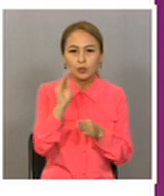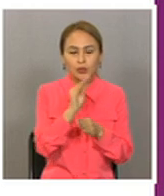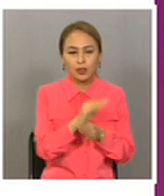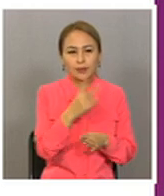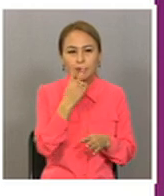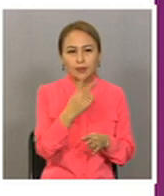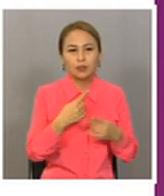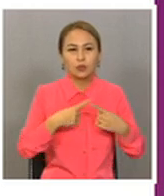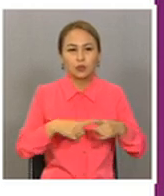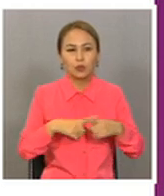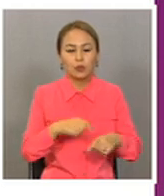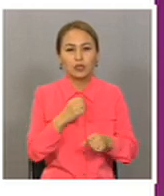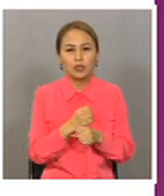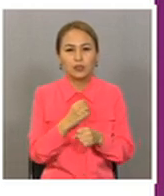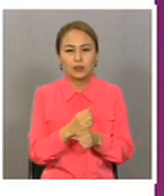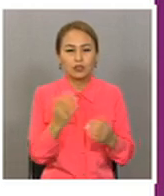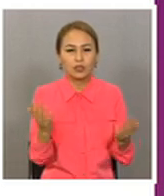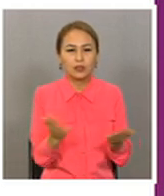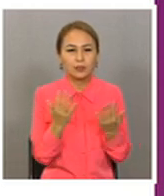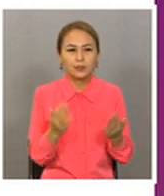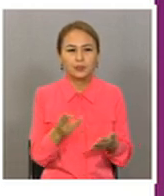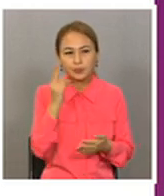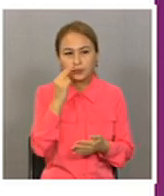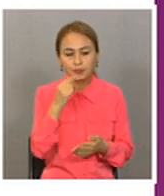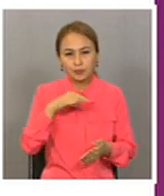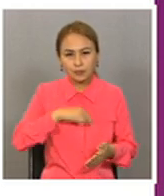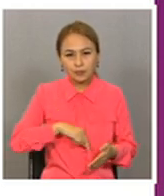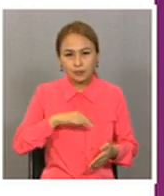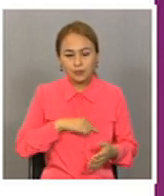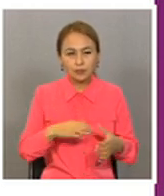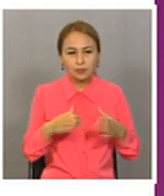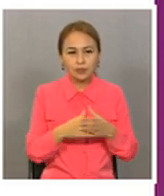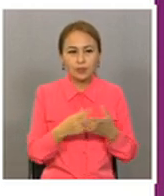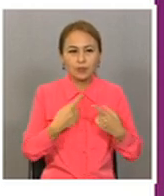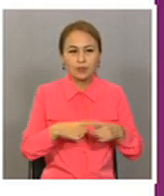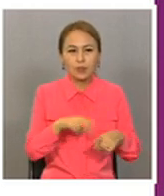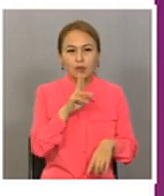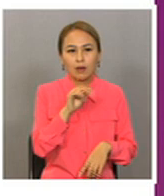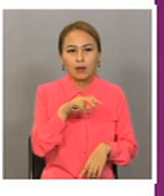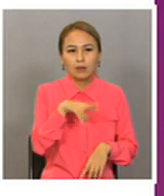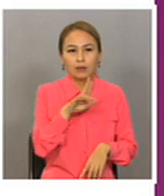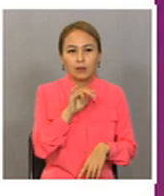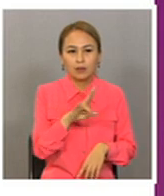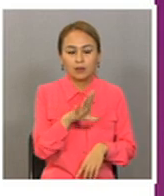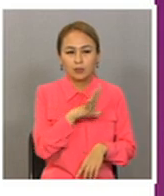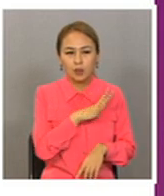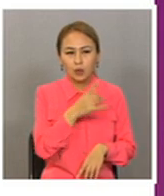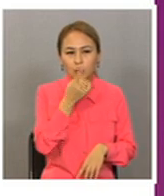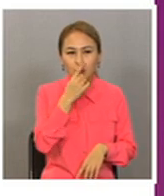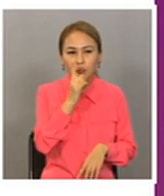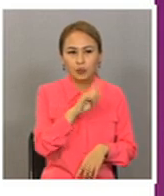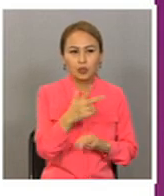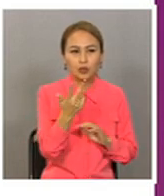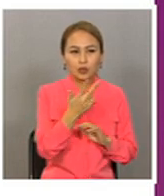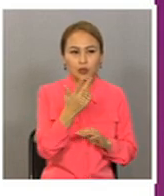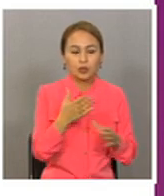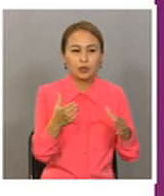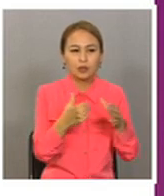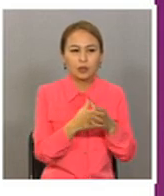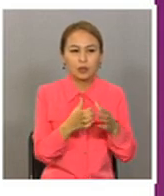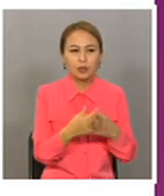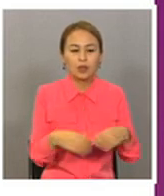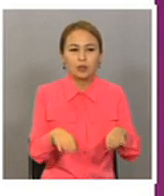тоқма жастықша. Ерлердің үстінен шиден тоқылған қалқан қойылған. Нөмірі 10-шы обадан табылған ер